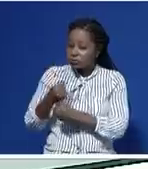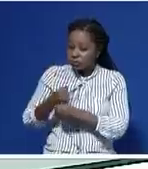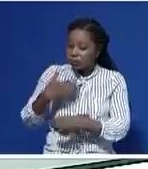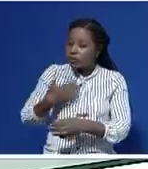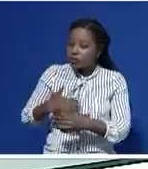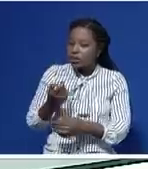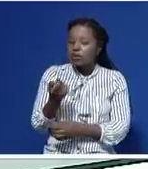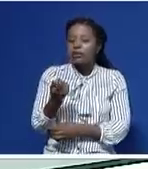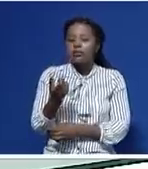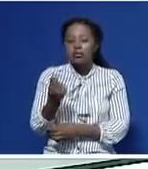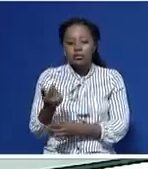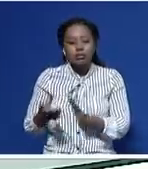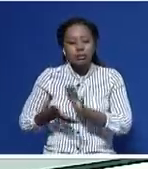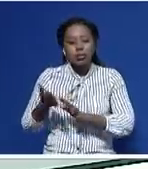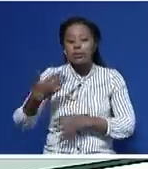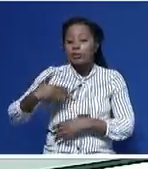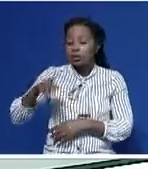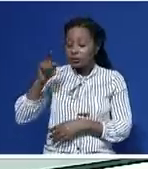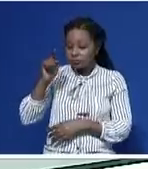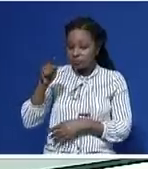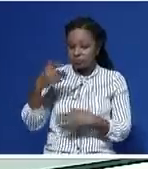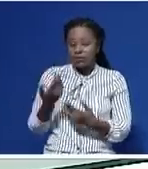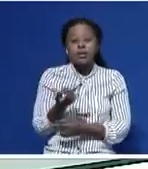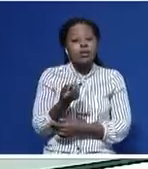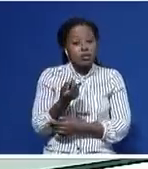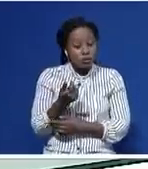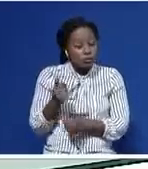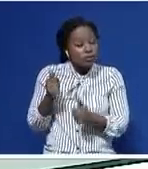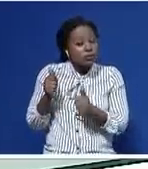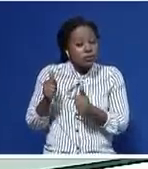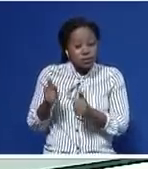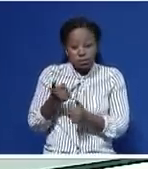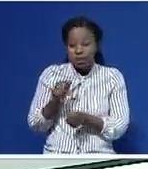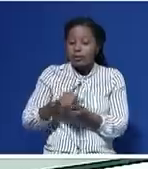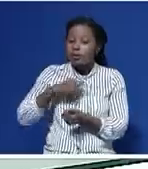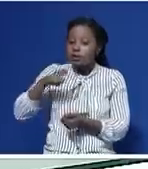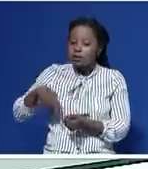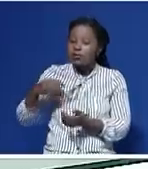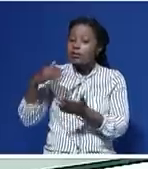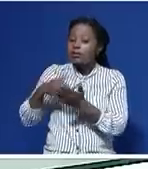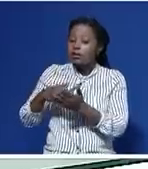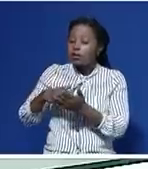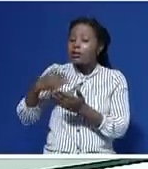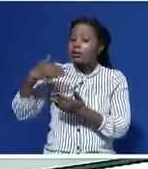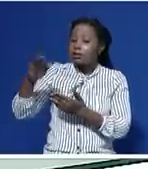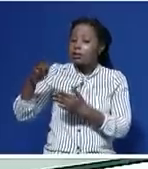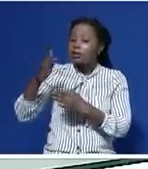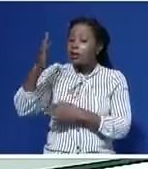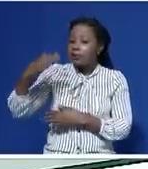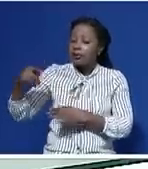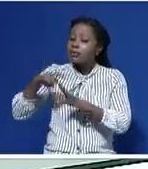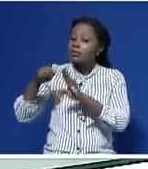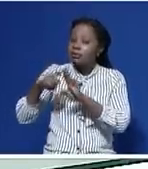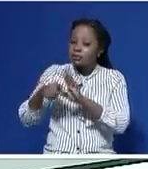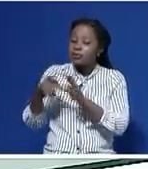na kidogo kidogo tumeanza kupeleka bidhaa zetu. Kwa hiyo kidogo kidogo tunatarajia bidhaa zetu zitafika nje ya bara la Afrika pia,